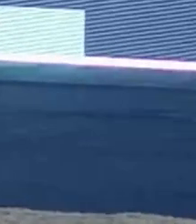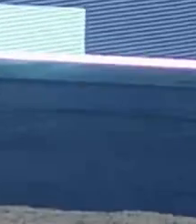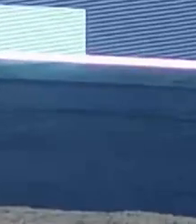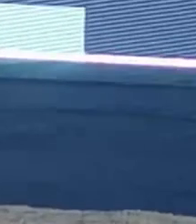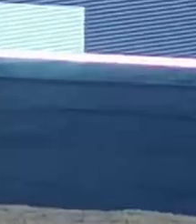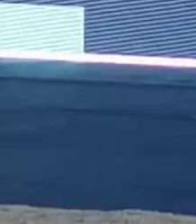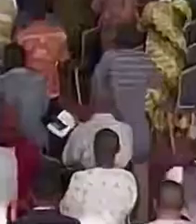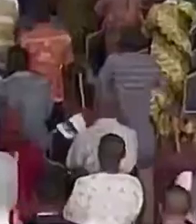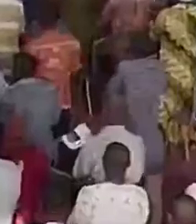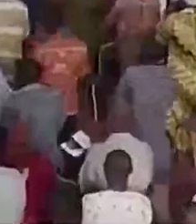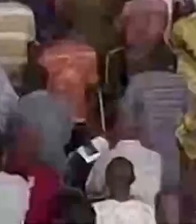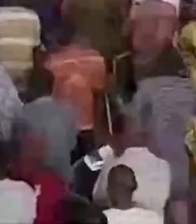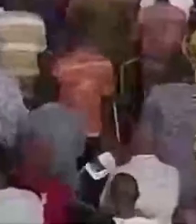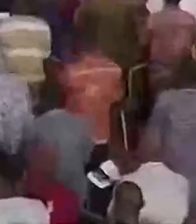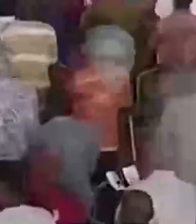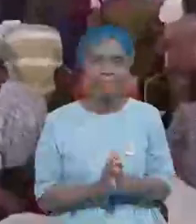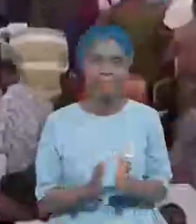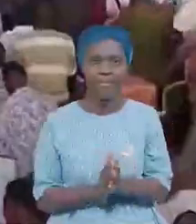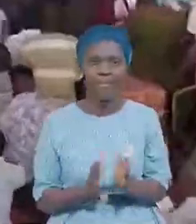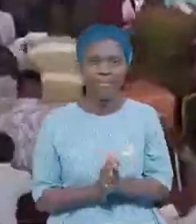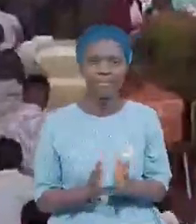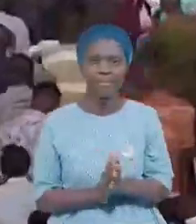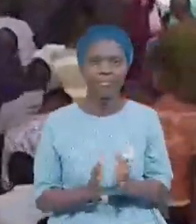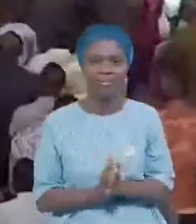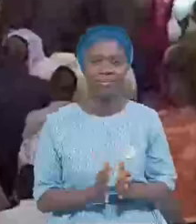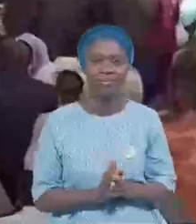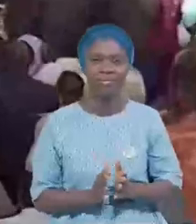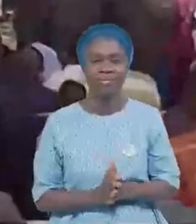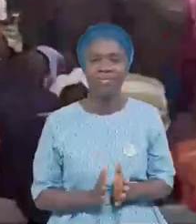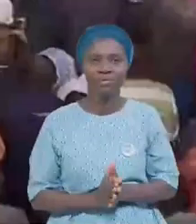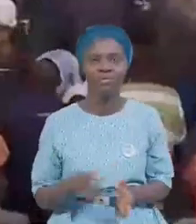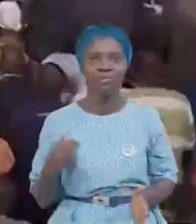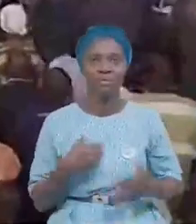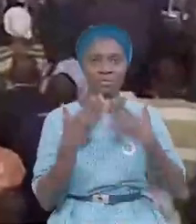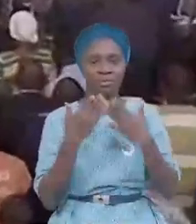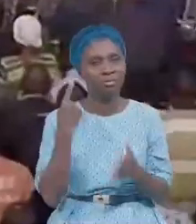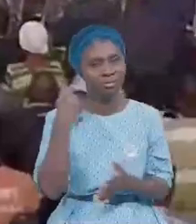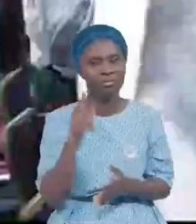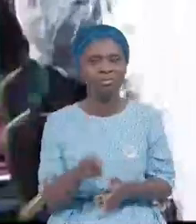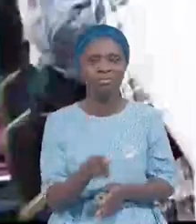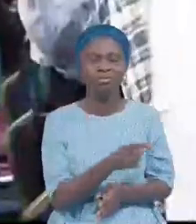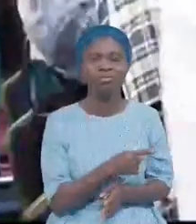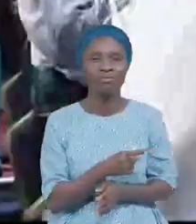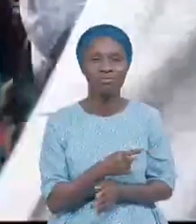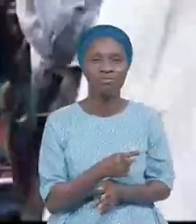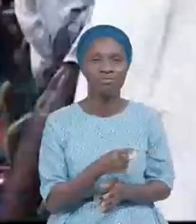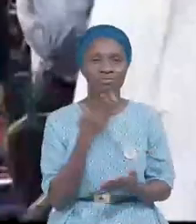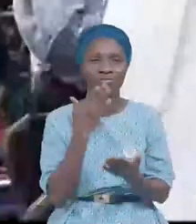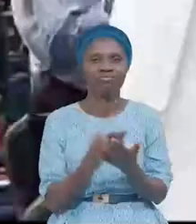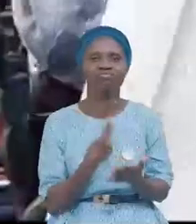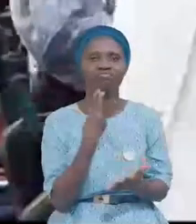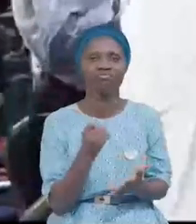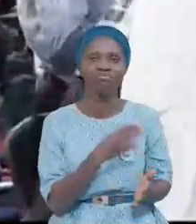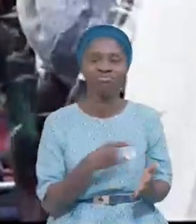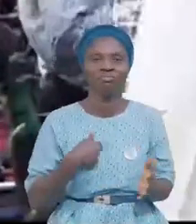Vous acclamez comme si c'est le reste des acclamations que vous avez données avant. Dieu merci pour ces voix mélodieuses.